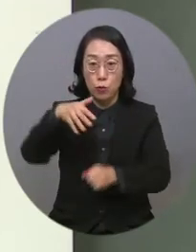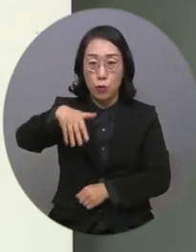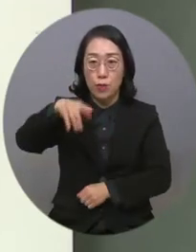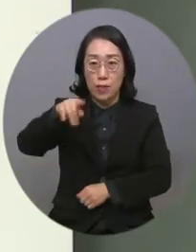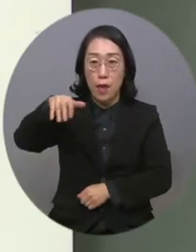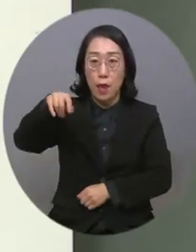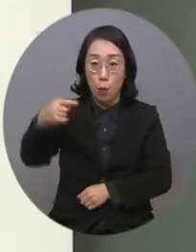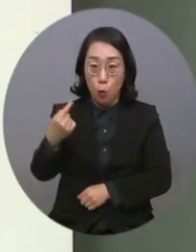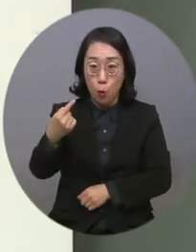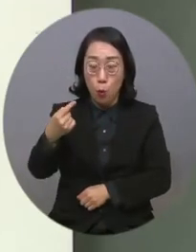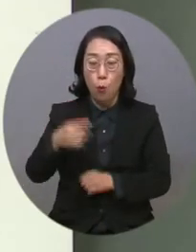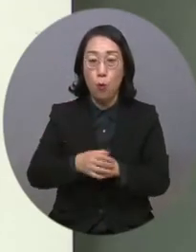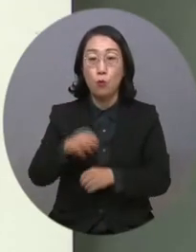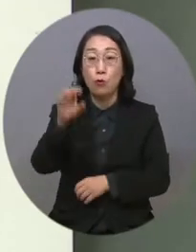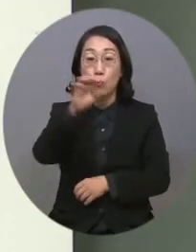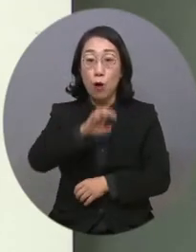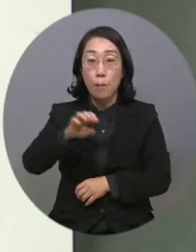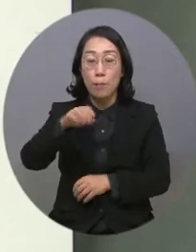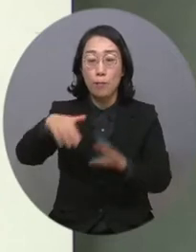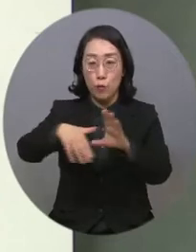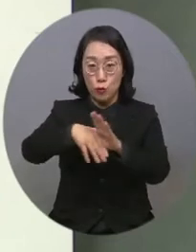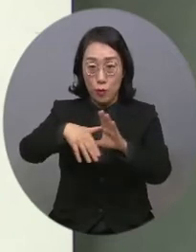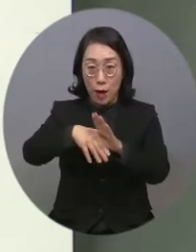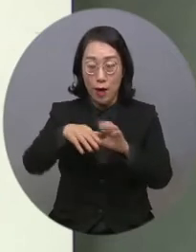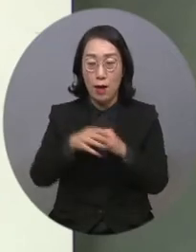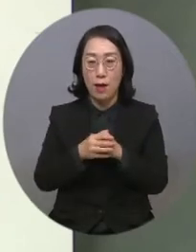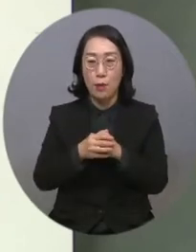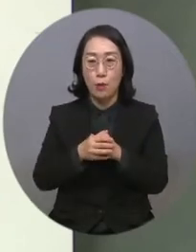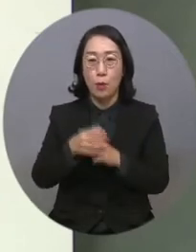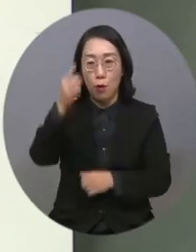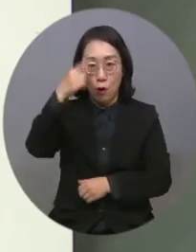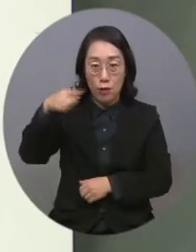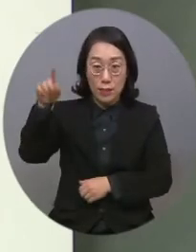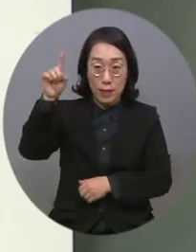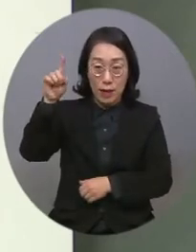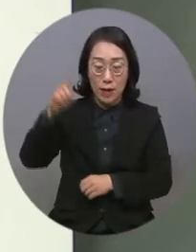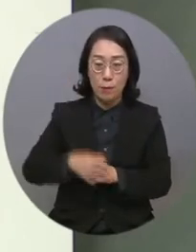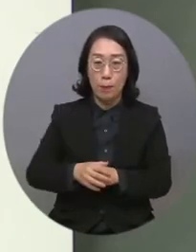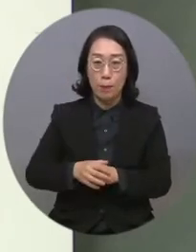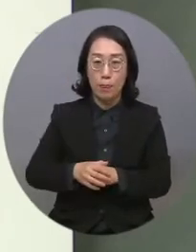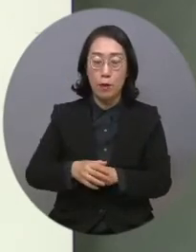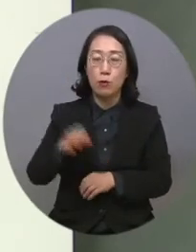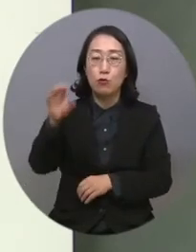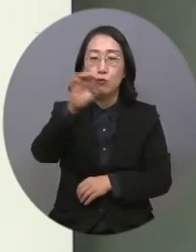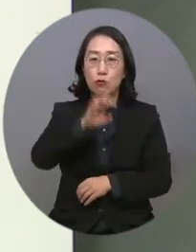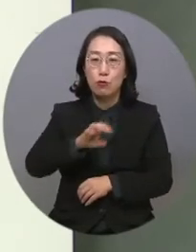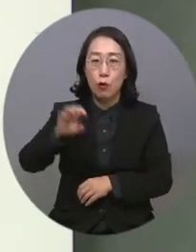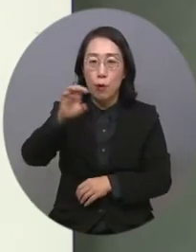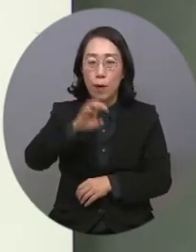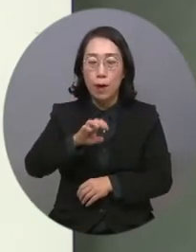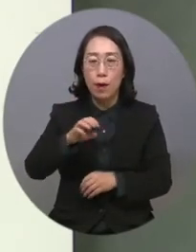또 체코슬라바키아, 러시아 이 동구 유럽권의